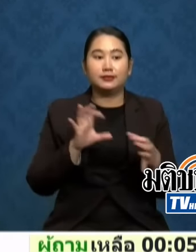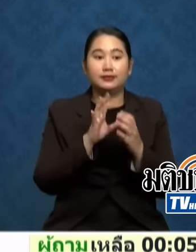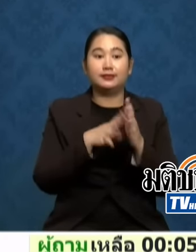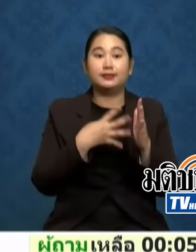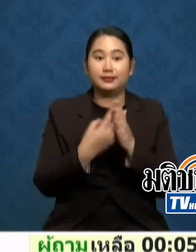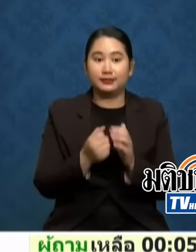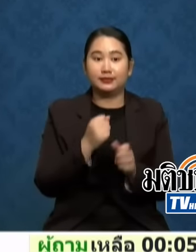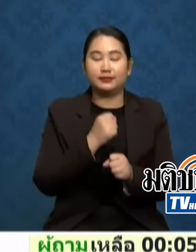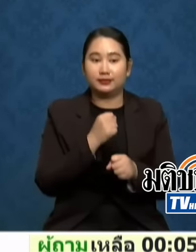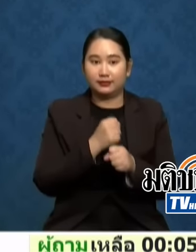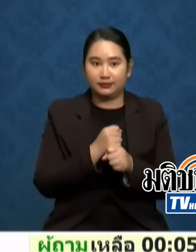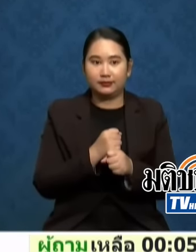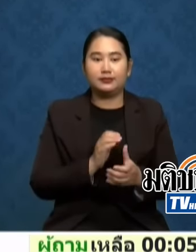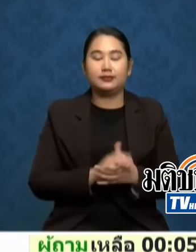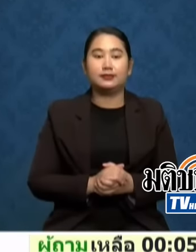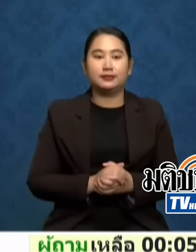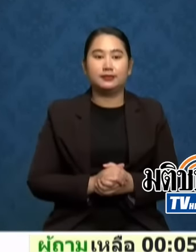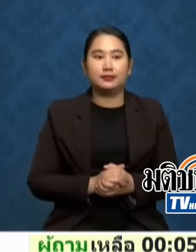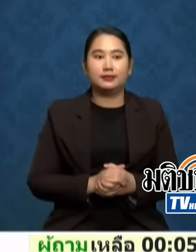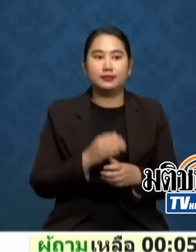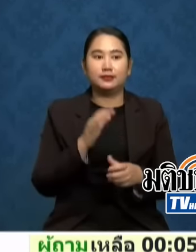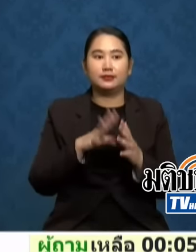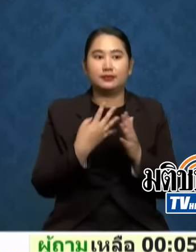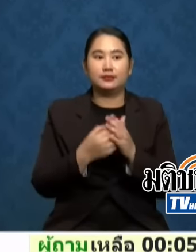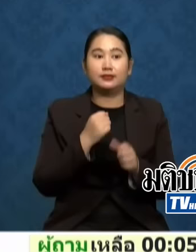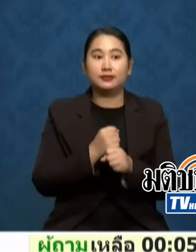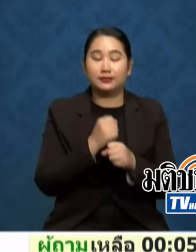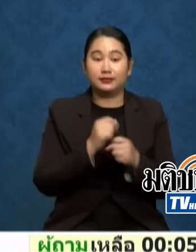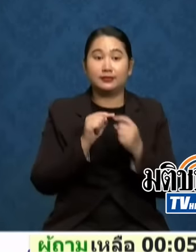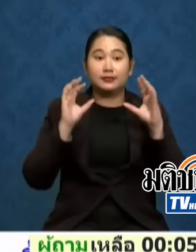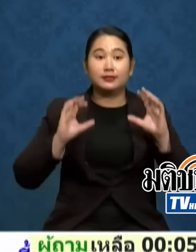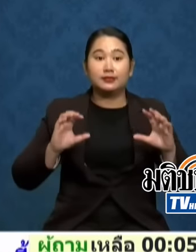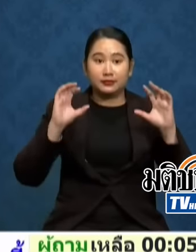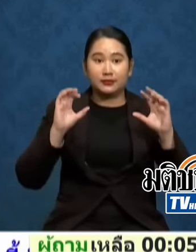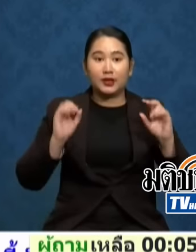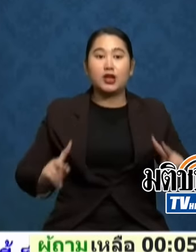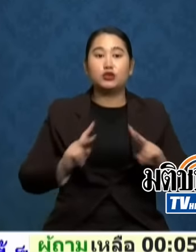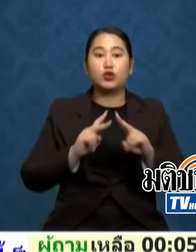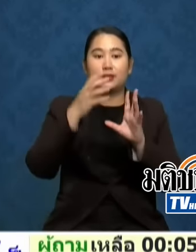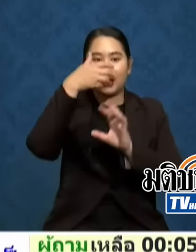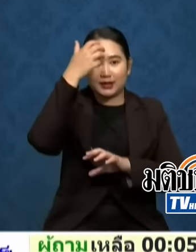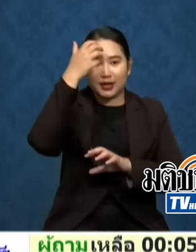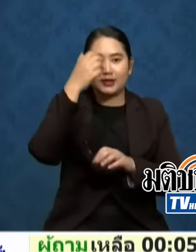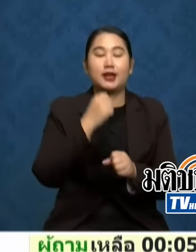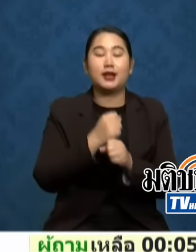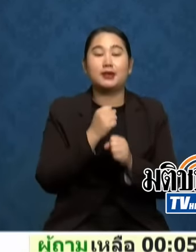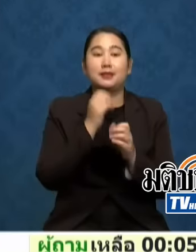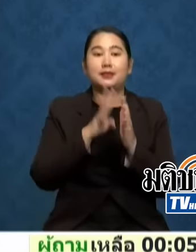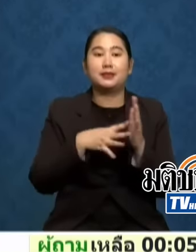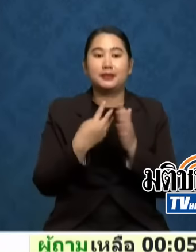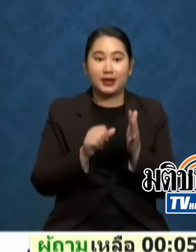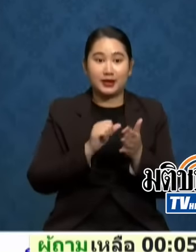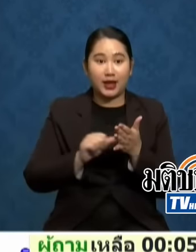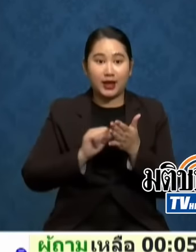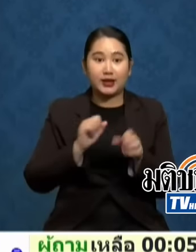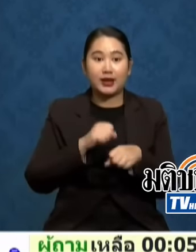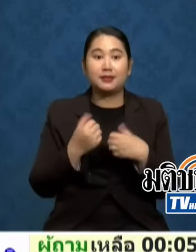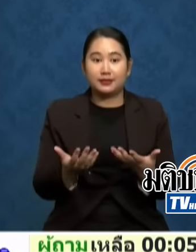ที่รัฐบาลโดยเฉพาะกระทรวงมหาดไทยเนี่ยจะมีแนวทางในการแก้ไขเรื่องดังกล่าวอย่าง